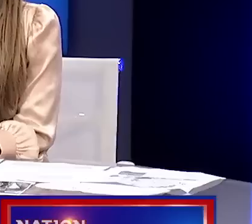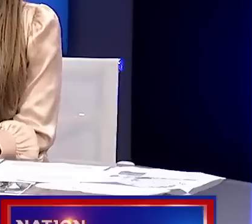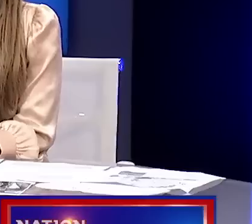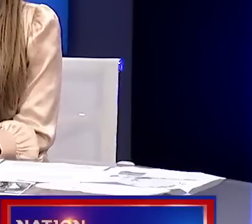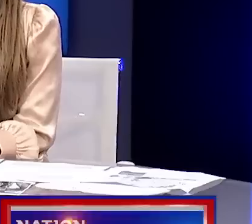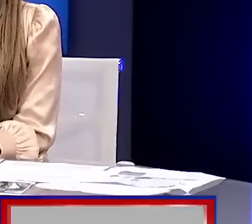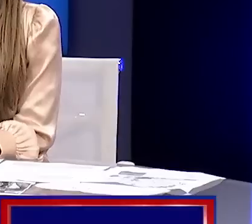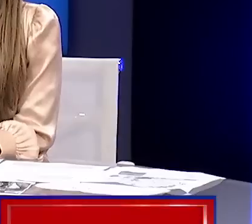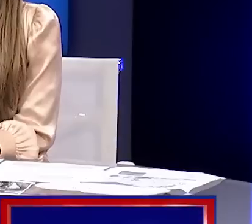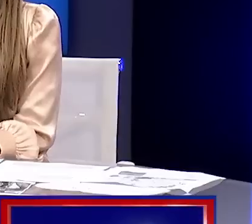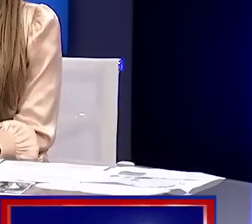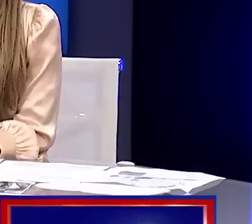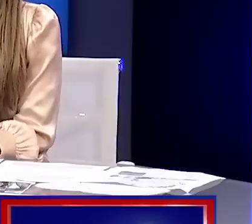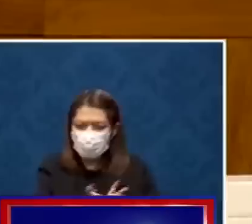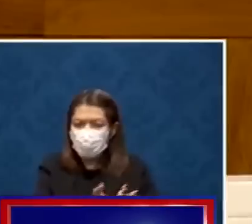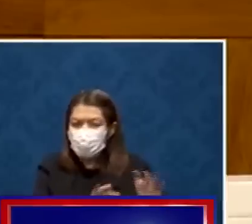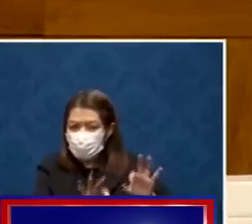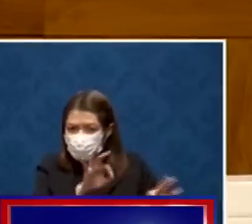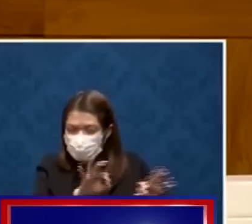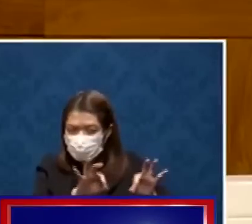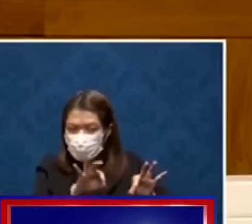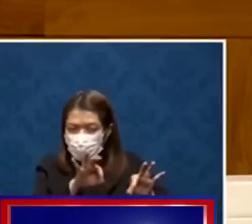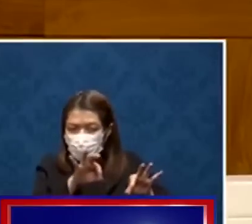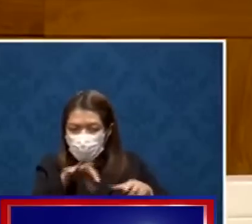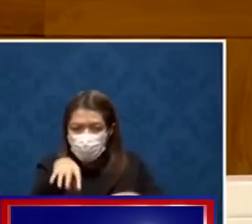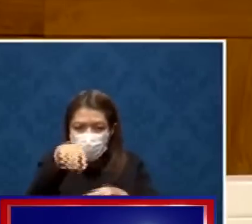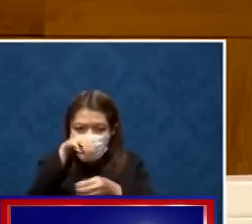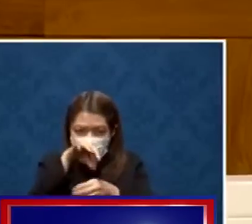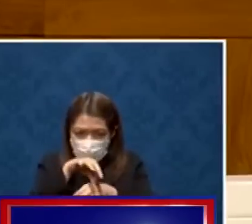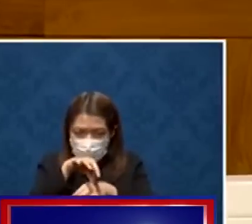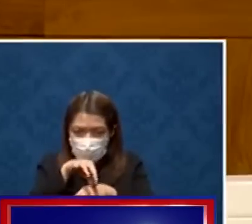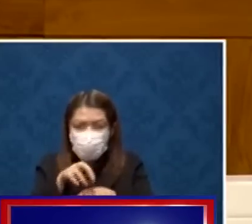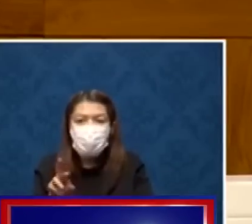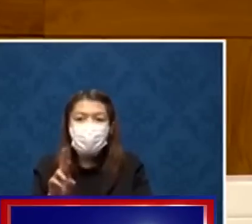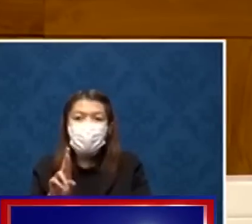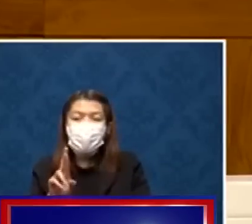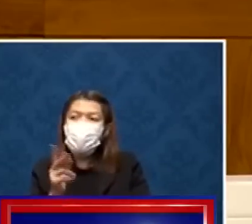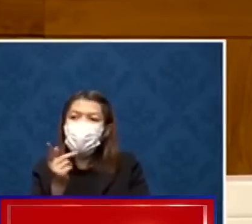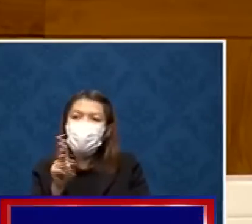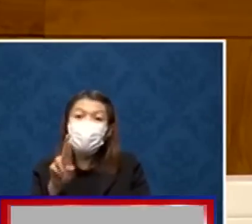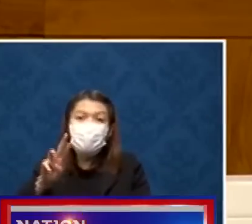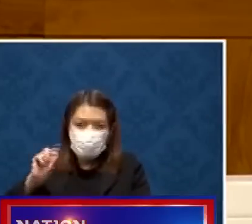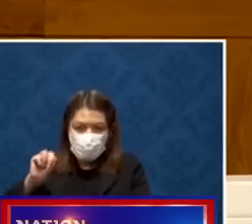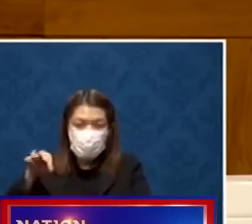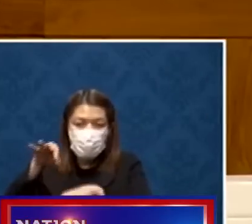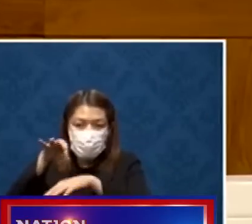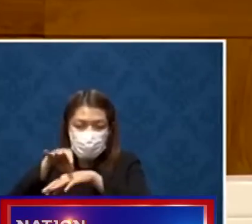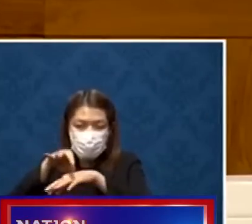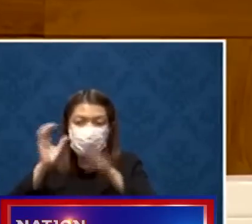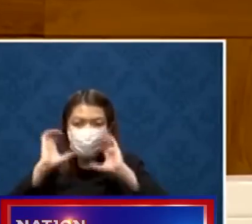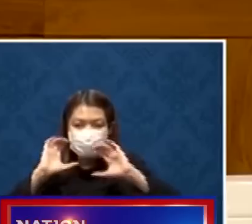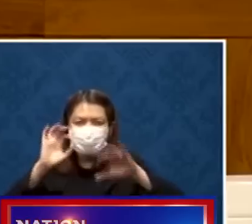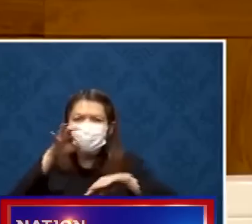ฮะคือก็ล่ำกันมาตั้งแต่เช้าแล้วแหละนะฮะ อ๋ออาจารย์วิษณุ ชี้แจงที่แจงประเด็นอะไรครับเนี่ยนะ